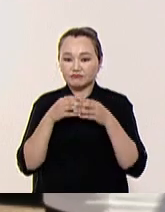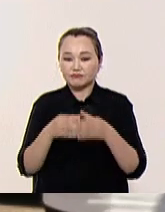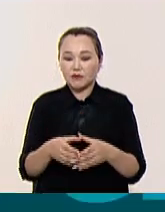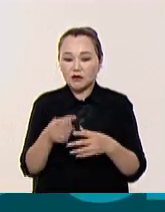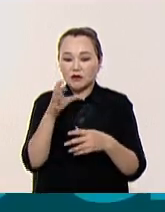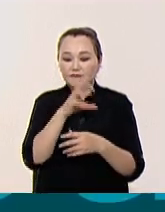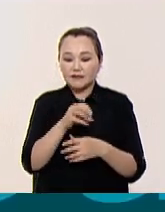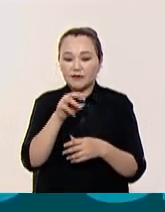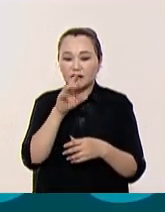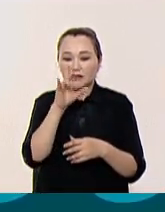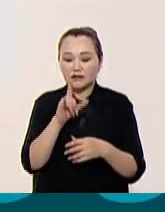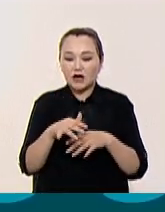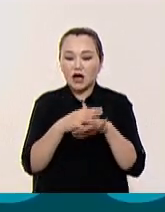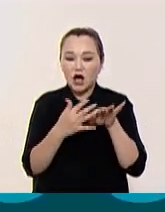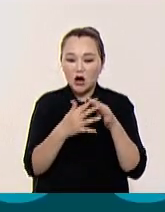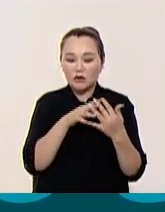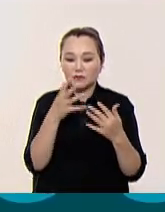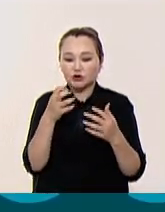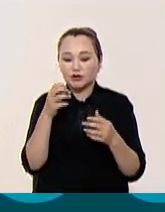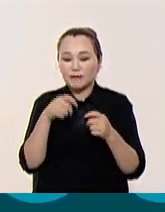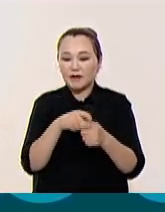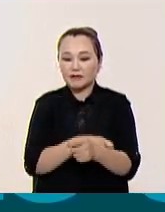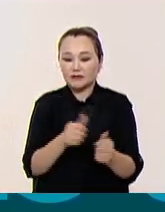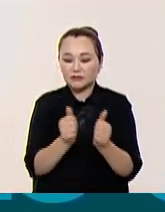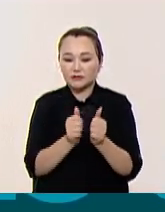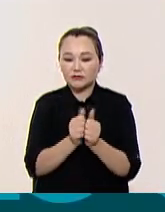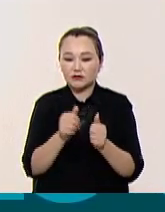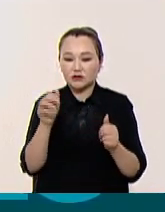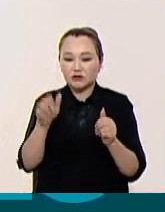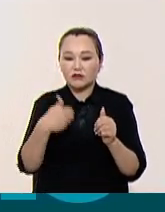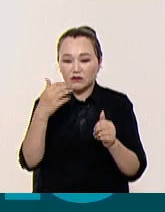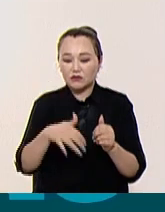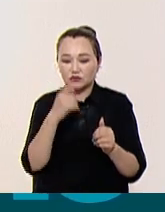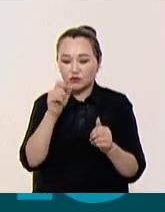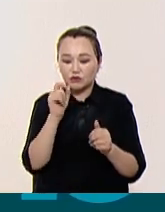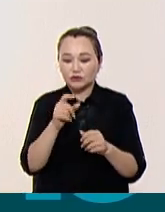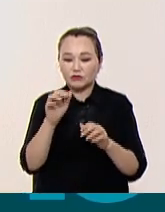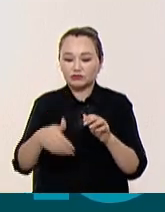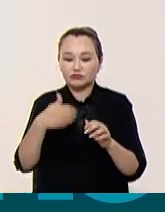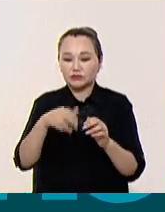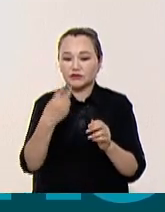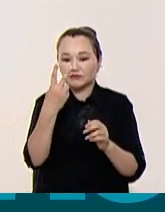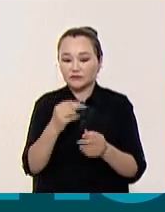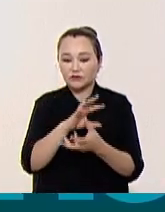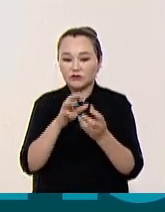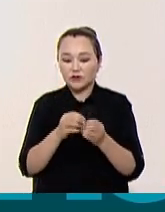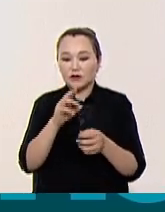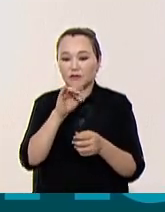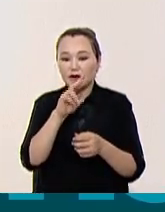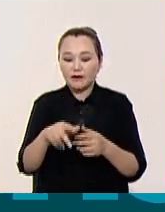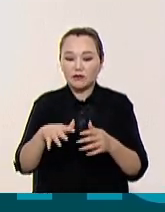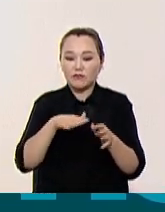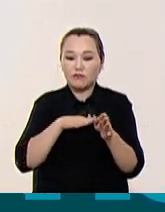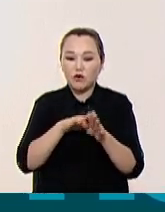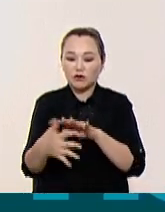айтуынша, Маралда ауылынан 500 метр жерде алтын қазу жұмыстары басталған. Бар жоғы 2 күнде ауылды шаң басып демала